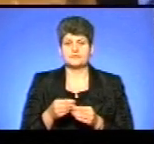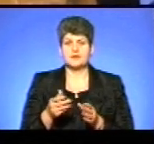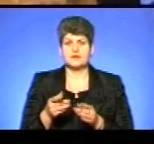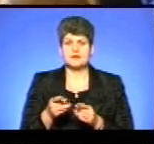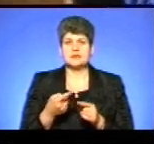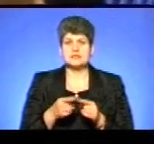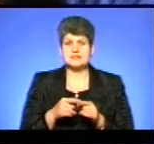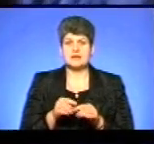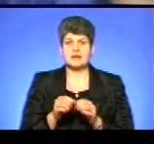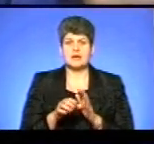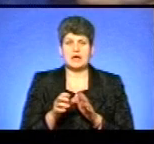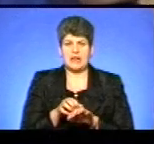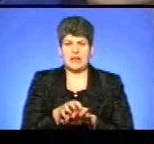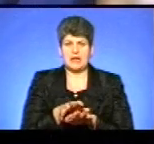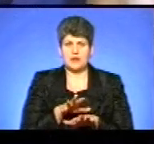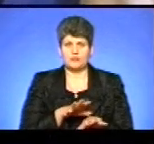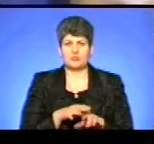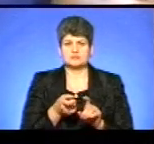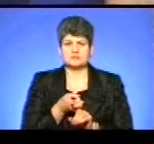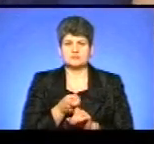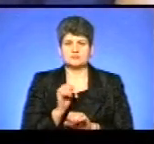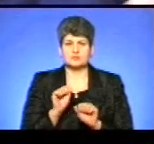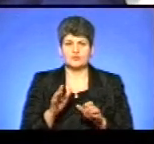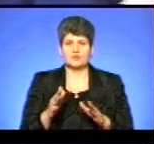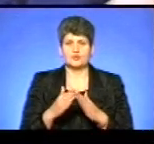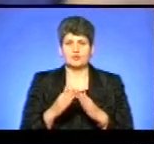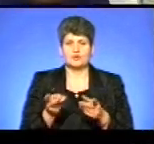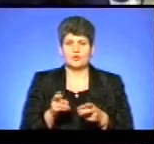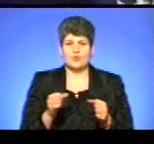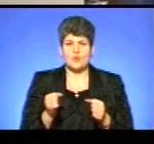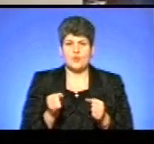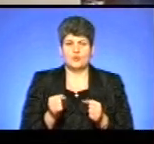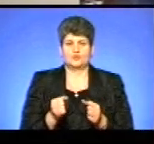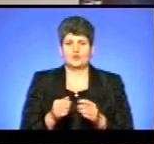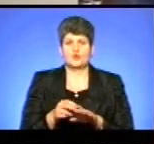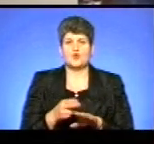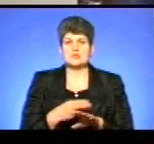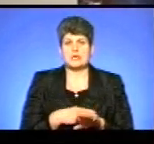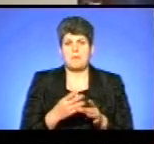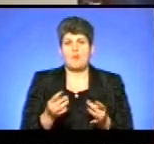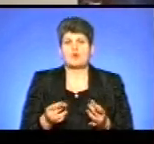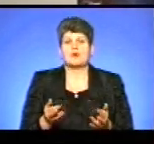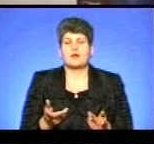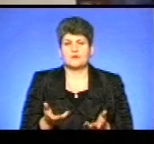і грибок, і все буде, всі комплекси. Ноги холодно, приходиш додому, скидаєш носки мокрі. Такі курці можна ходити.